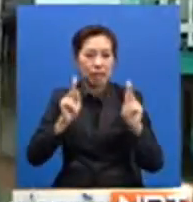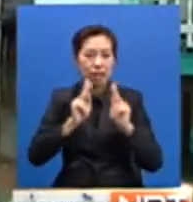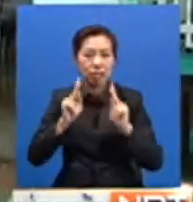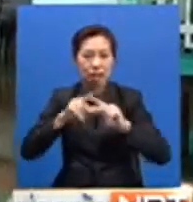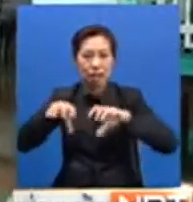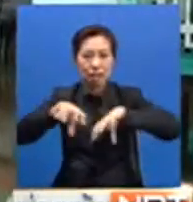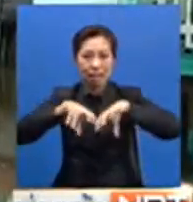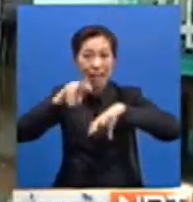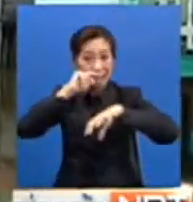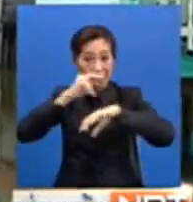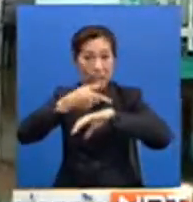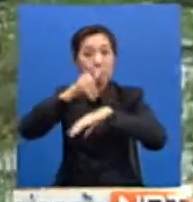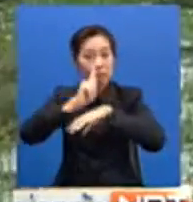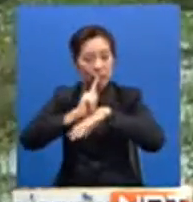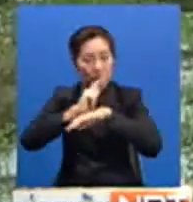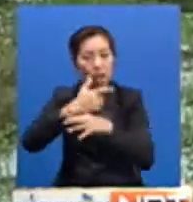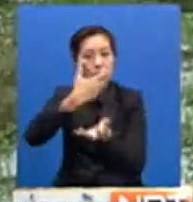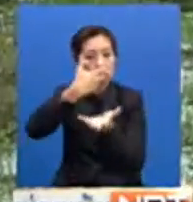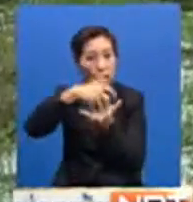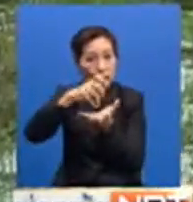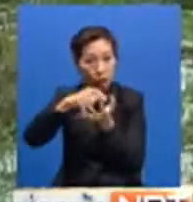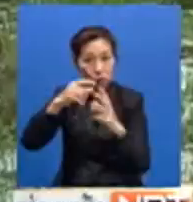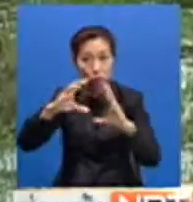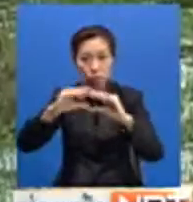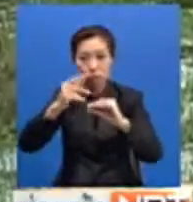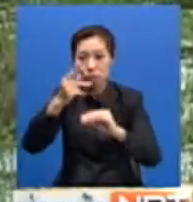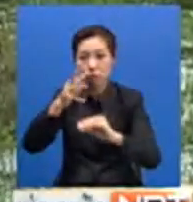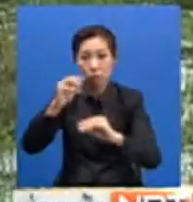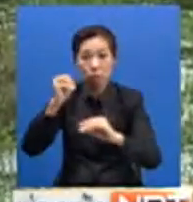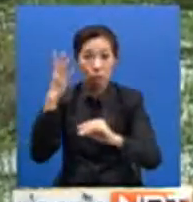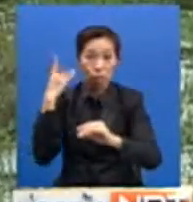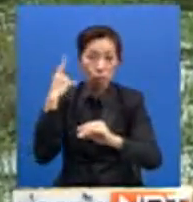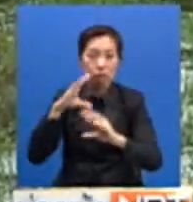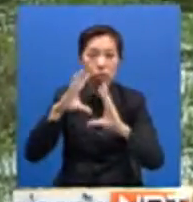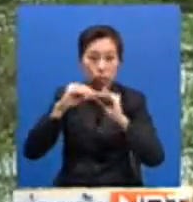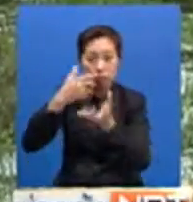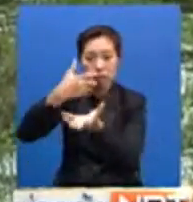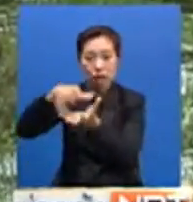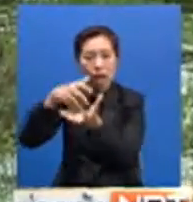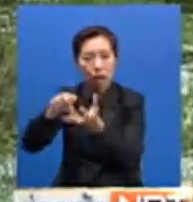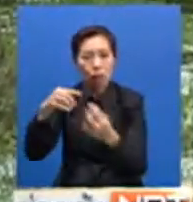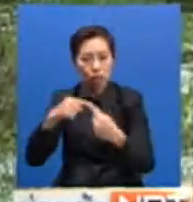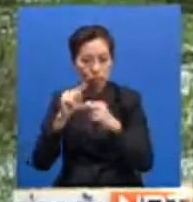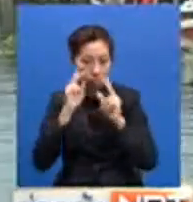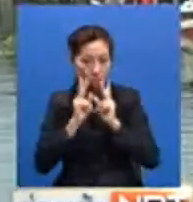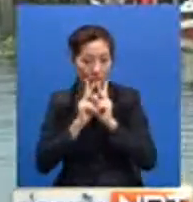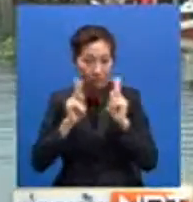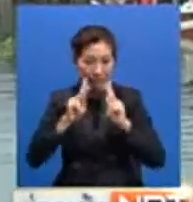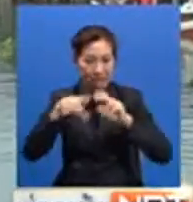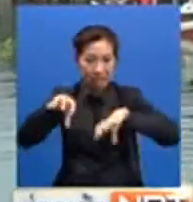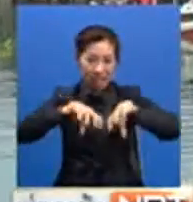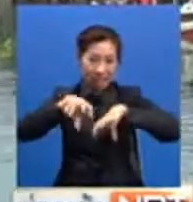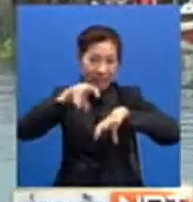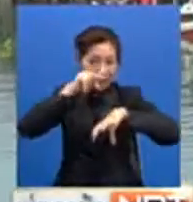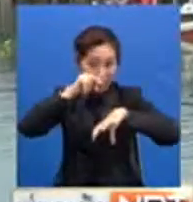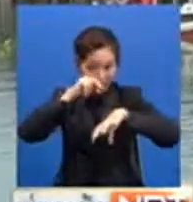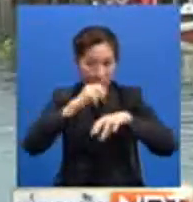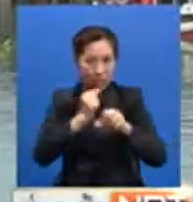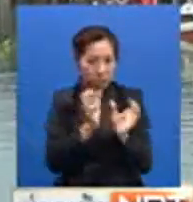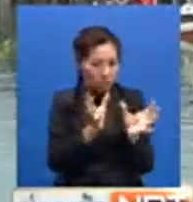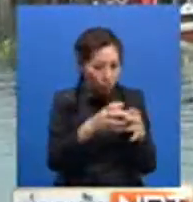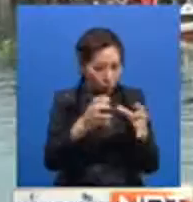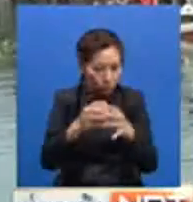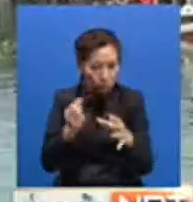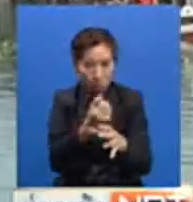ารบริหารจัดการน้ำได้รายงานต่อที่ประชุมคณะรัฐมนรีว่าการทำงานของ คณะกรมการ บริหารจดการน้ำทั้ง 5 กล่ม